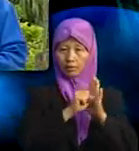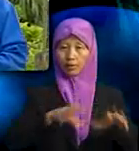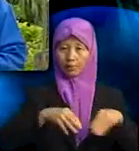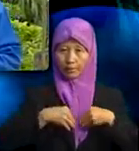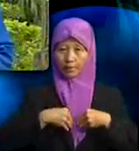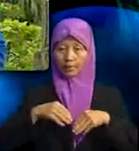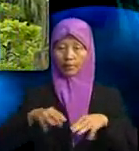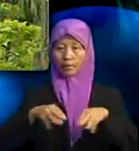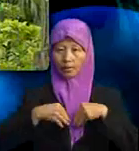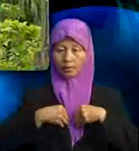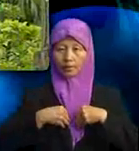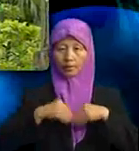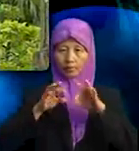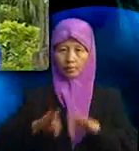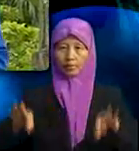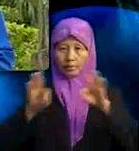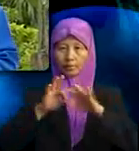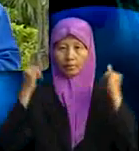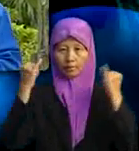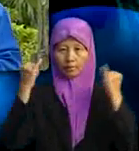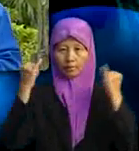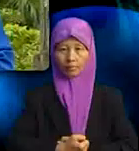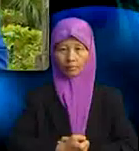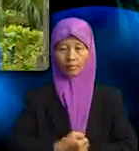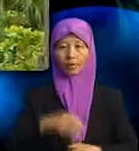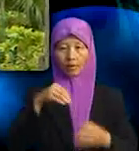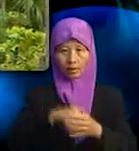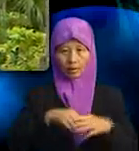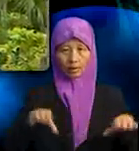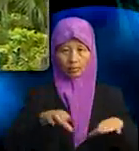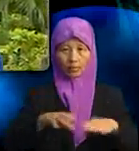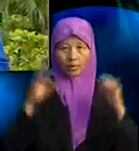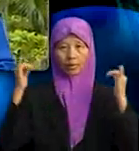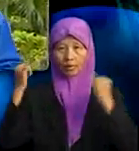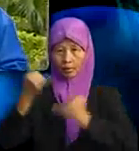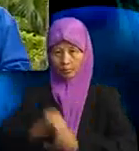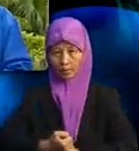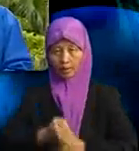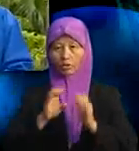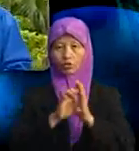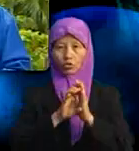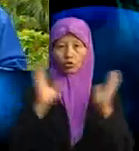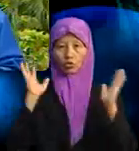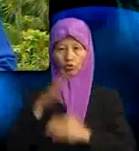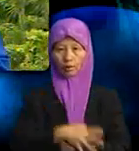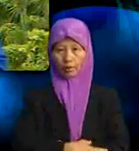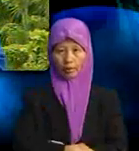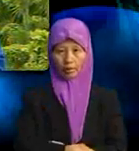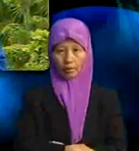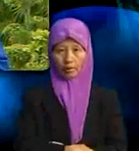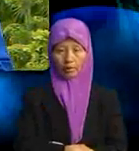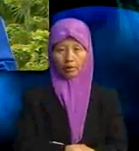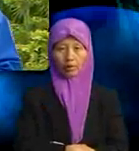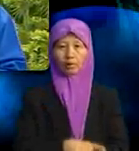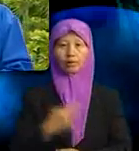syarat penting diterimanya ibadah seseorang itu. Oleh itu, dalam melakukan ibadah, contohnya